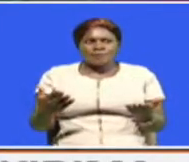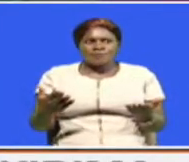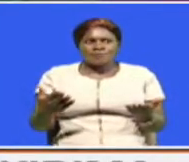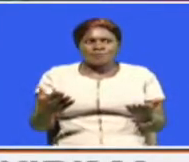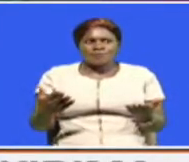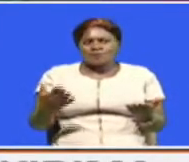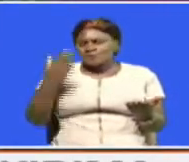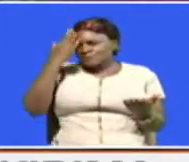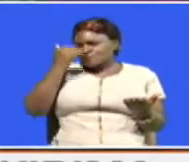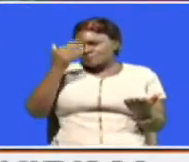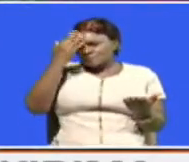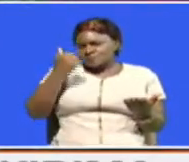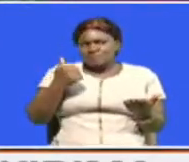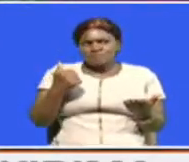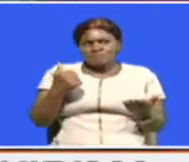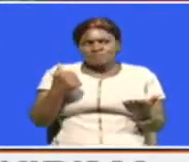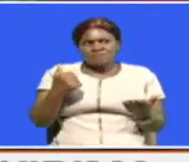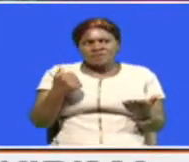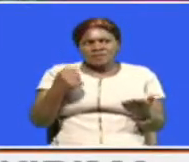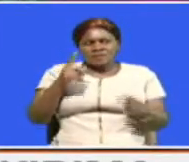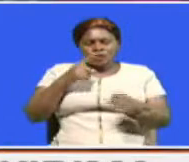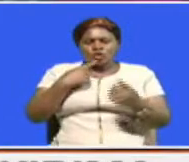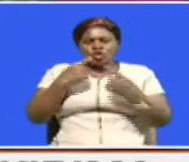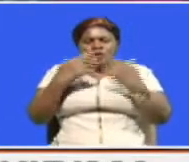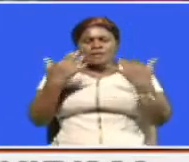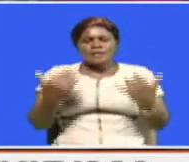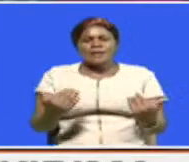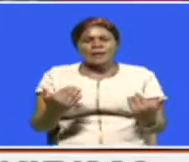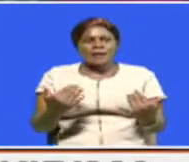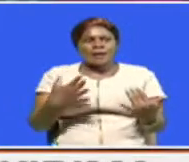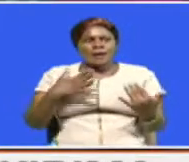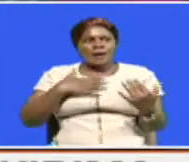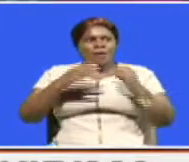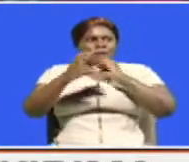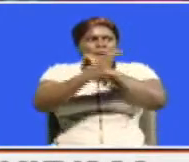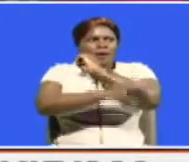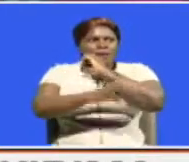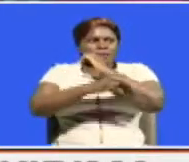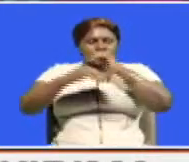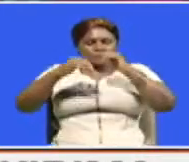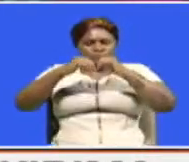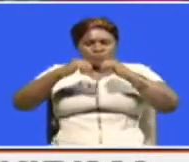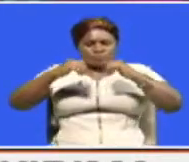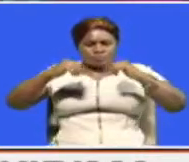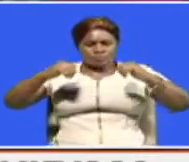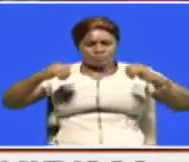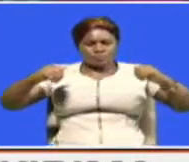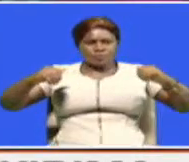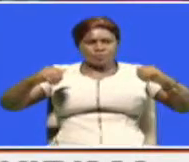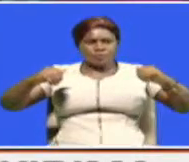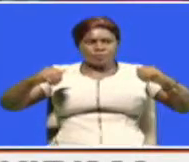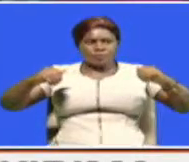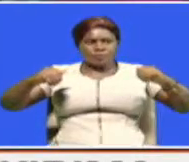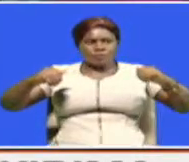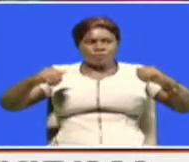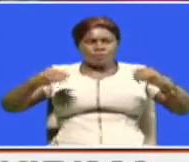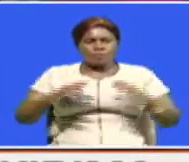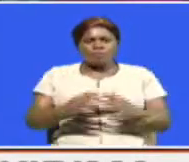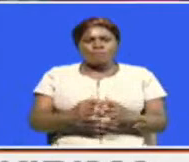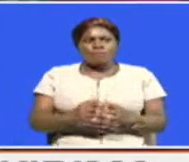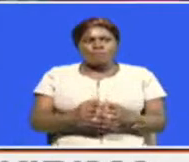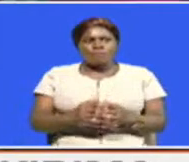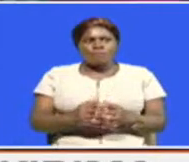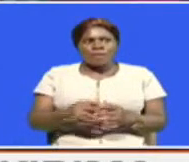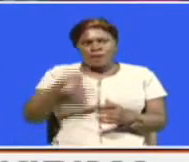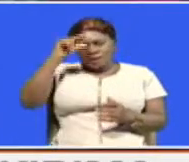For what reason? As we speak, our country is divided in the middle.